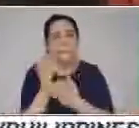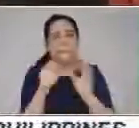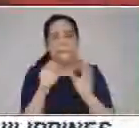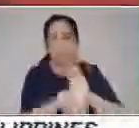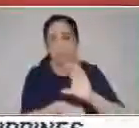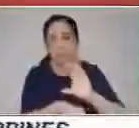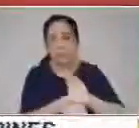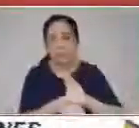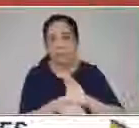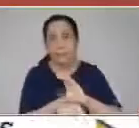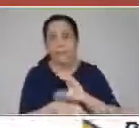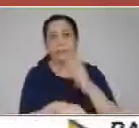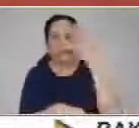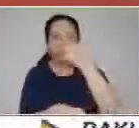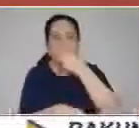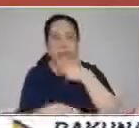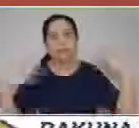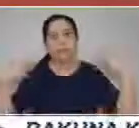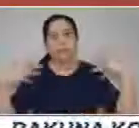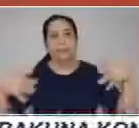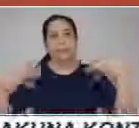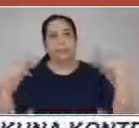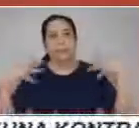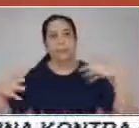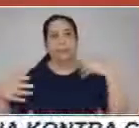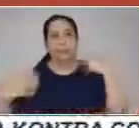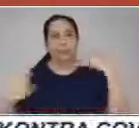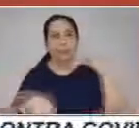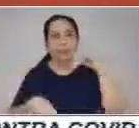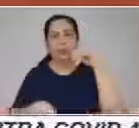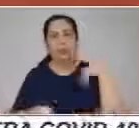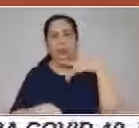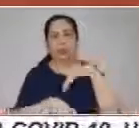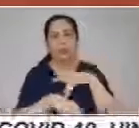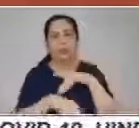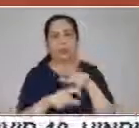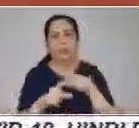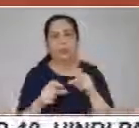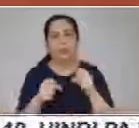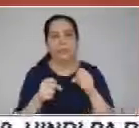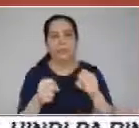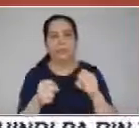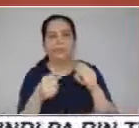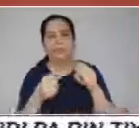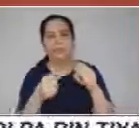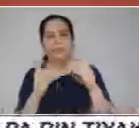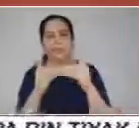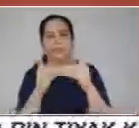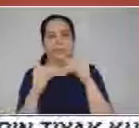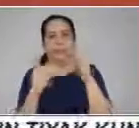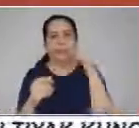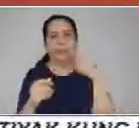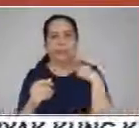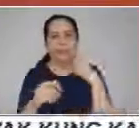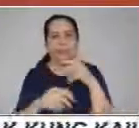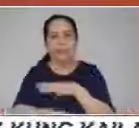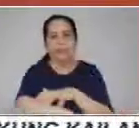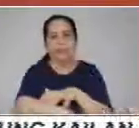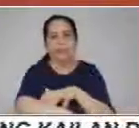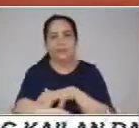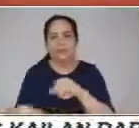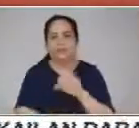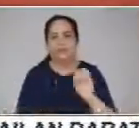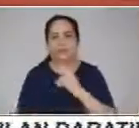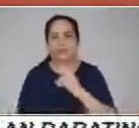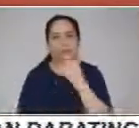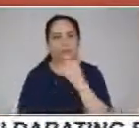ang hirap nang bumalik sa square one. Diba, babalik ulit tayo sa simula. So, sana lang ngayong nagluluwag na ang ating pamahalaan, diba?